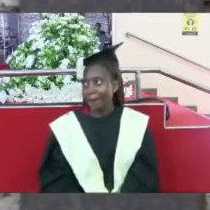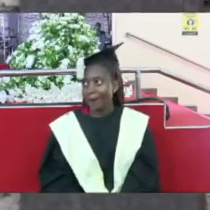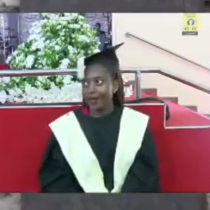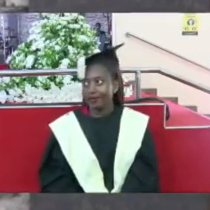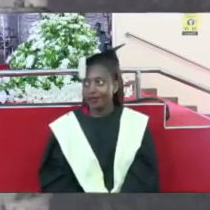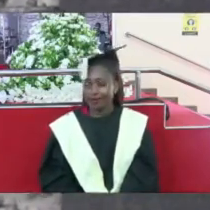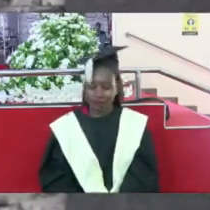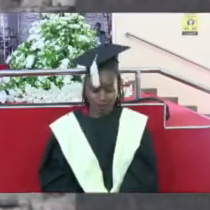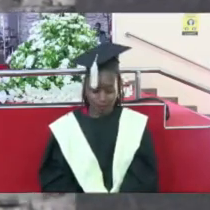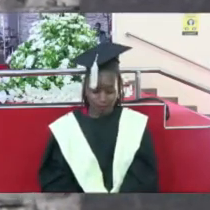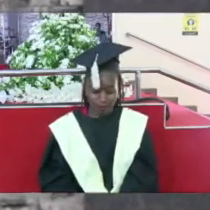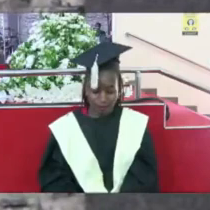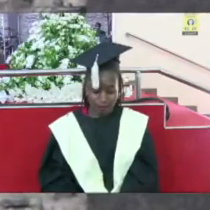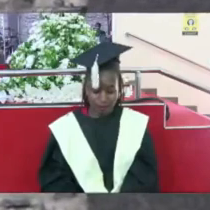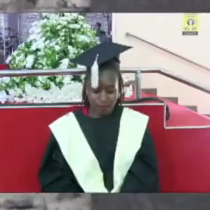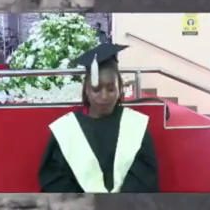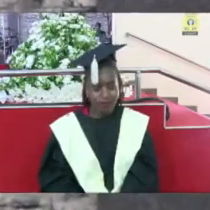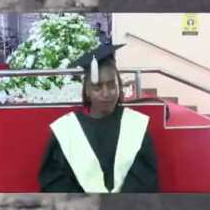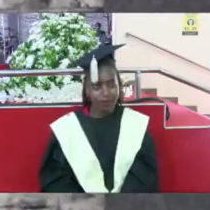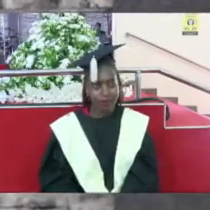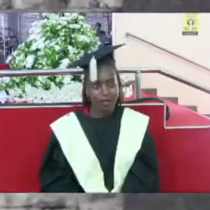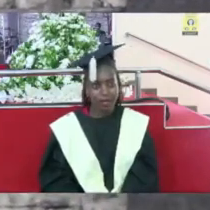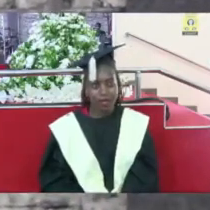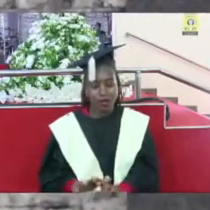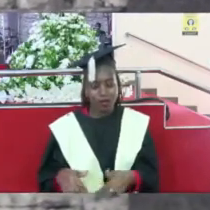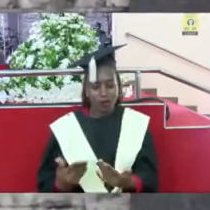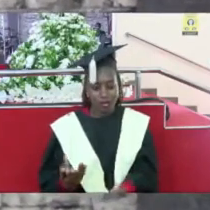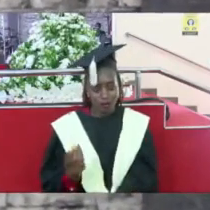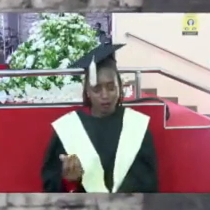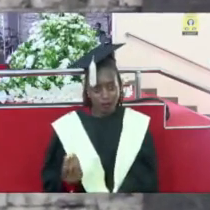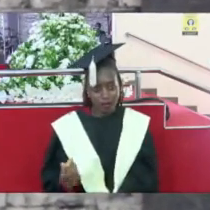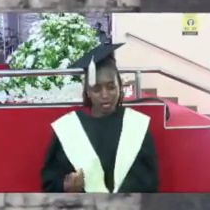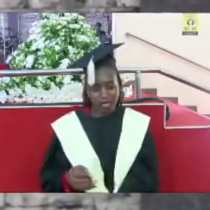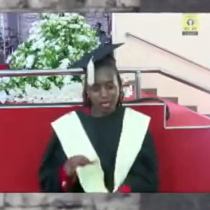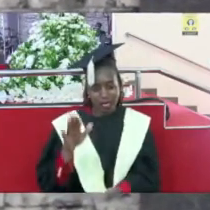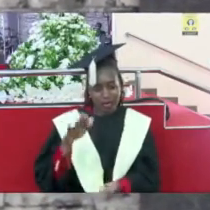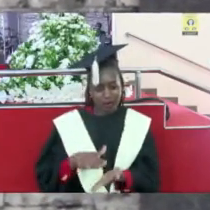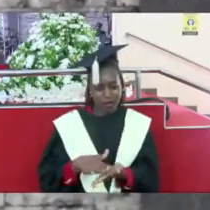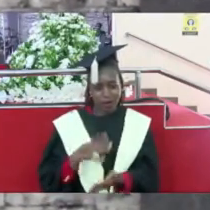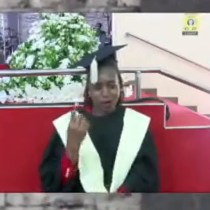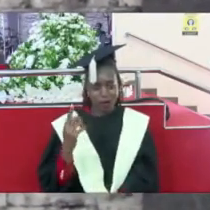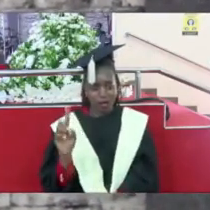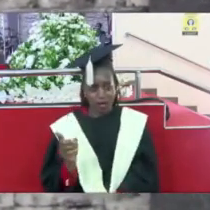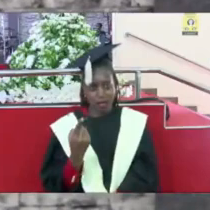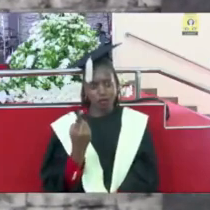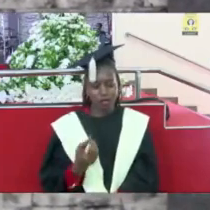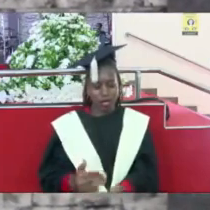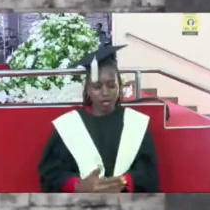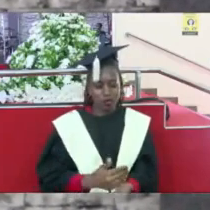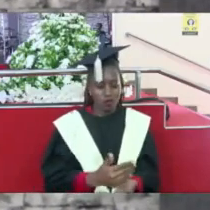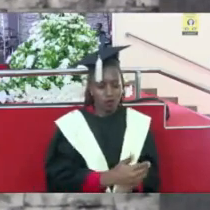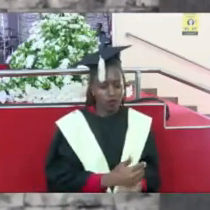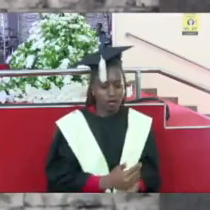Kupeleka pesa ambazo hazifiki giri moja kwa mwezi, yes, offering. You're taking money that in a month.